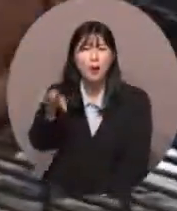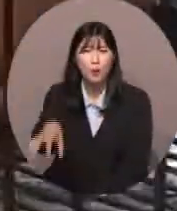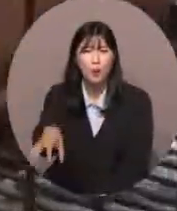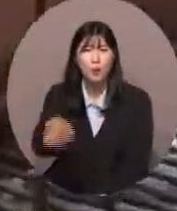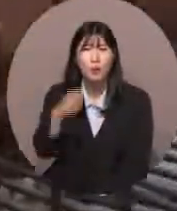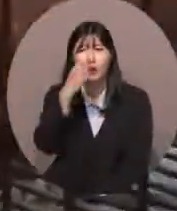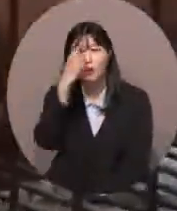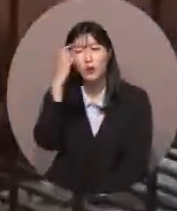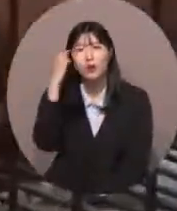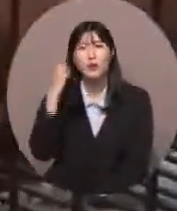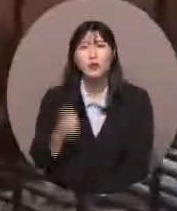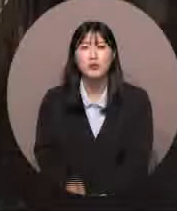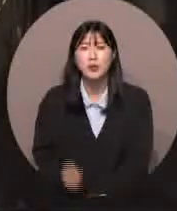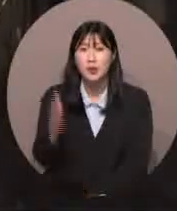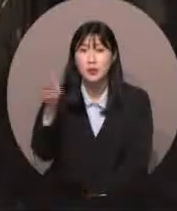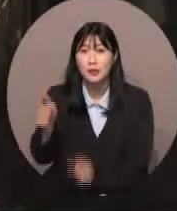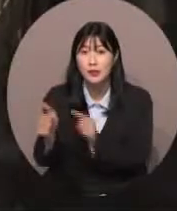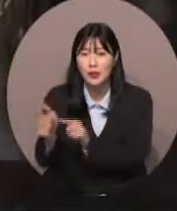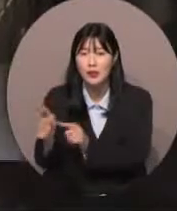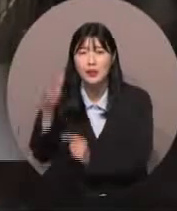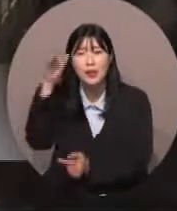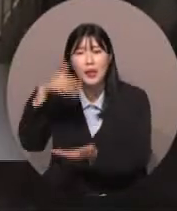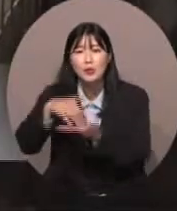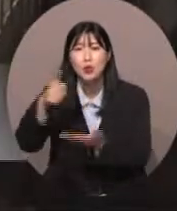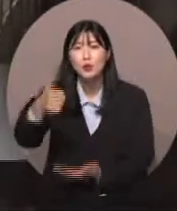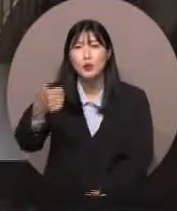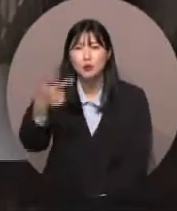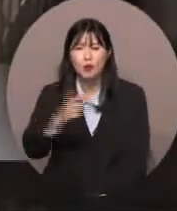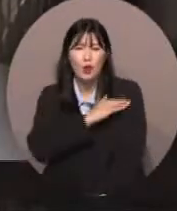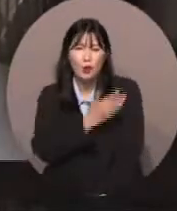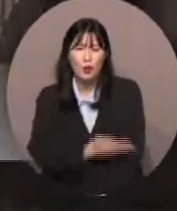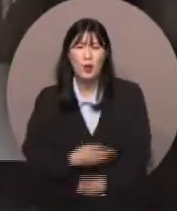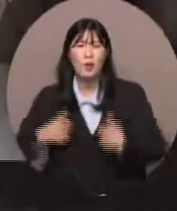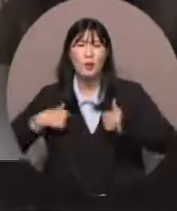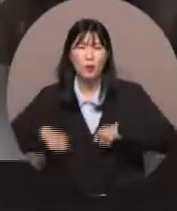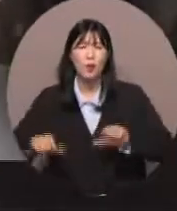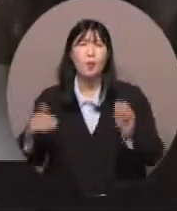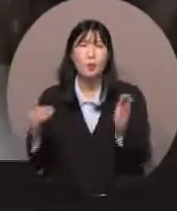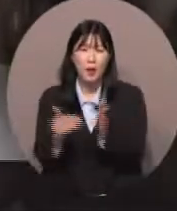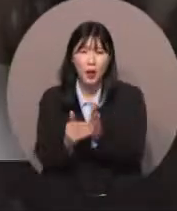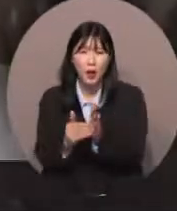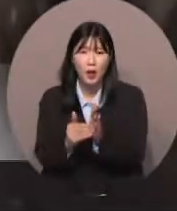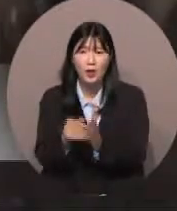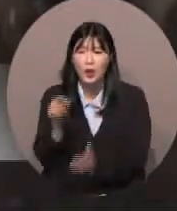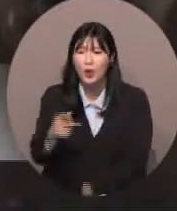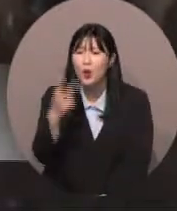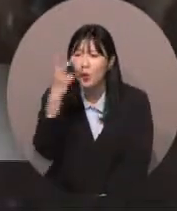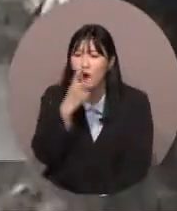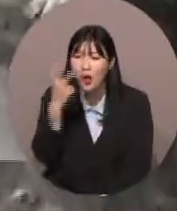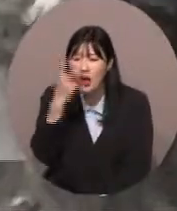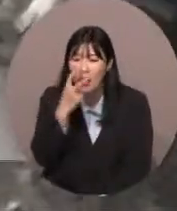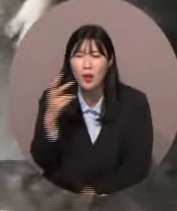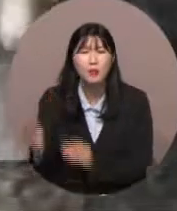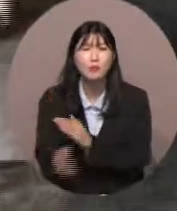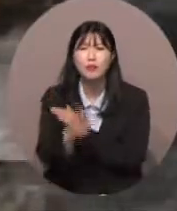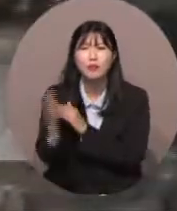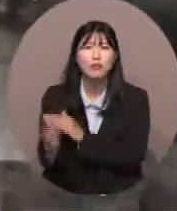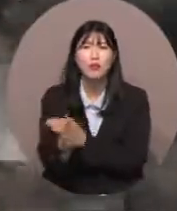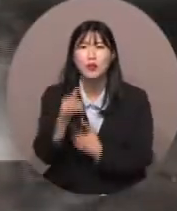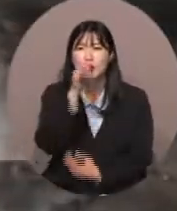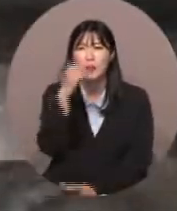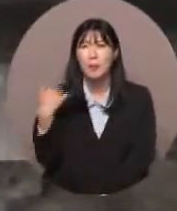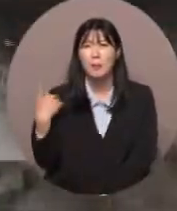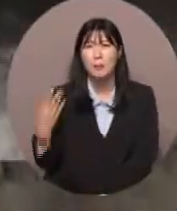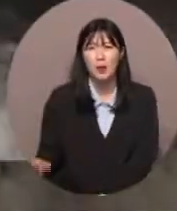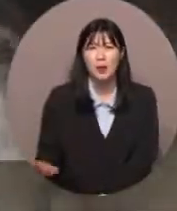농장입니다. 농장주는 개 56마리에 대한 소유권을 포기했지만 개들은 여전히 열악한 불법 농장에